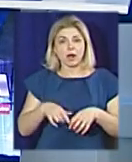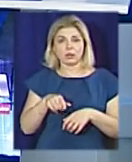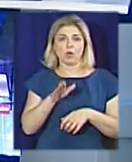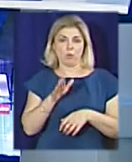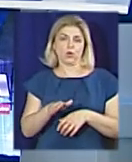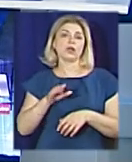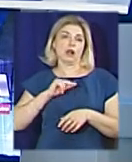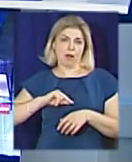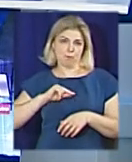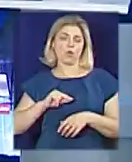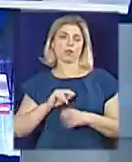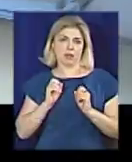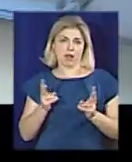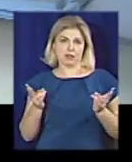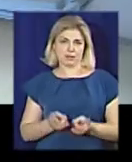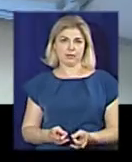виробничим характеристикам.